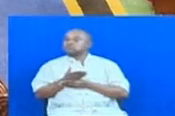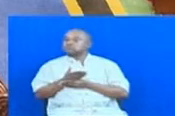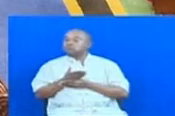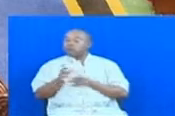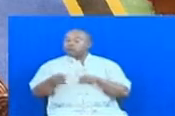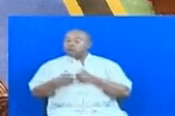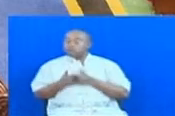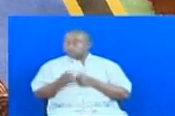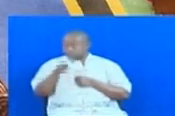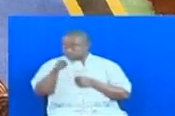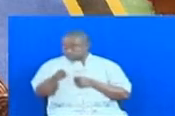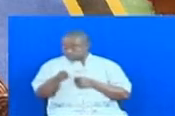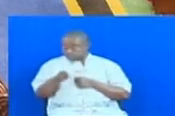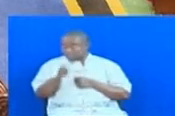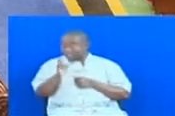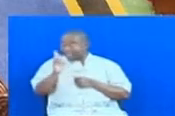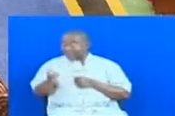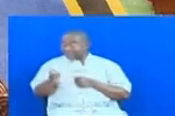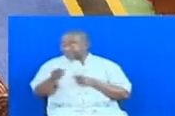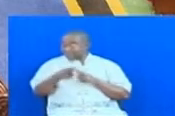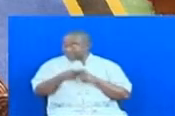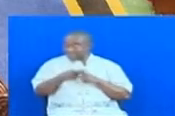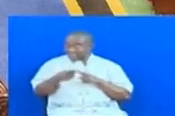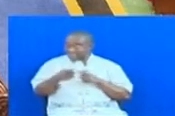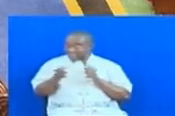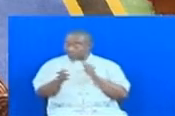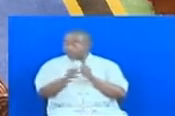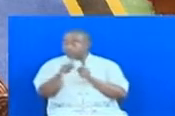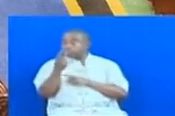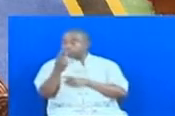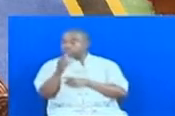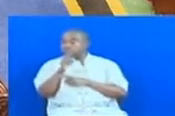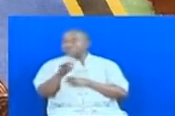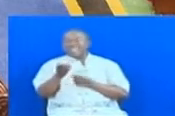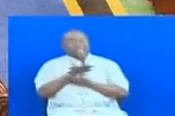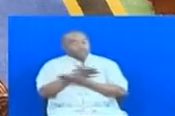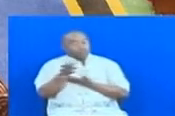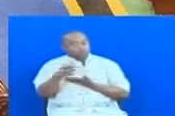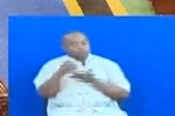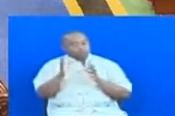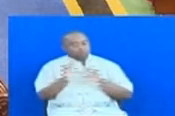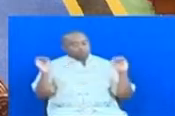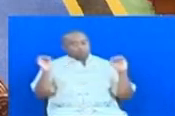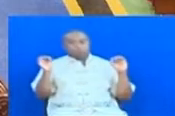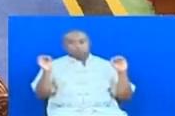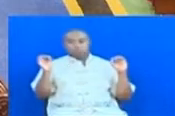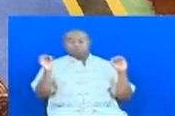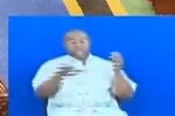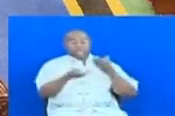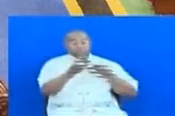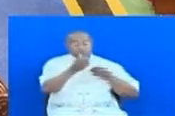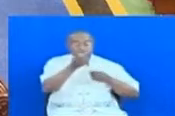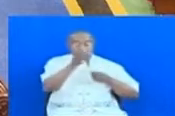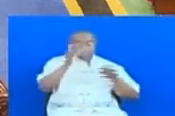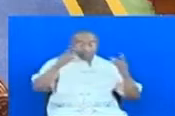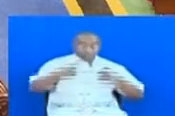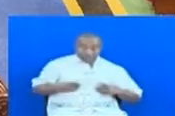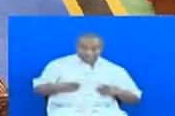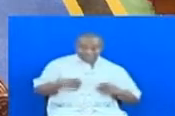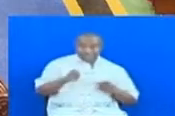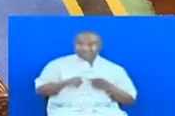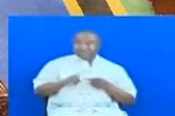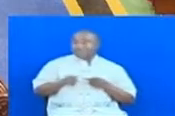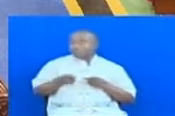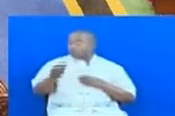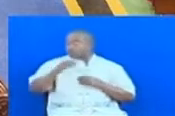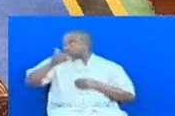halmashauri takriban 112 hizi hawana madeni yoyote ya aidha ya posho wa diwani ama ile posho wa mwezi au